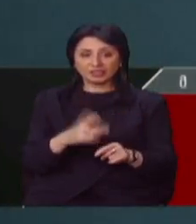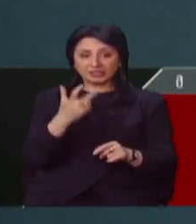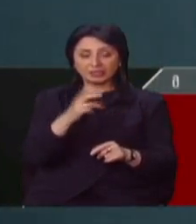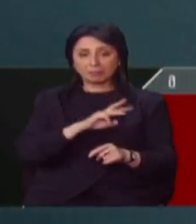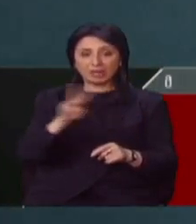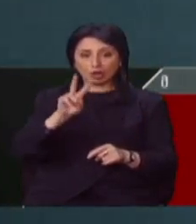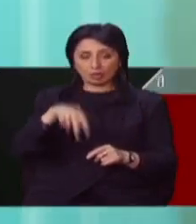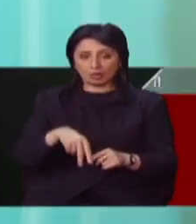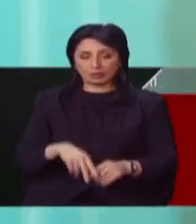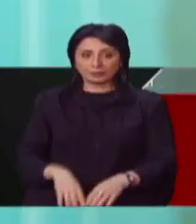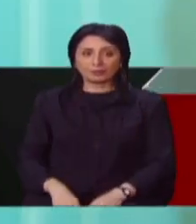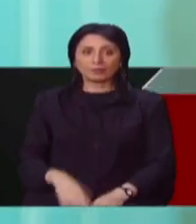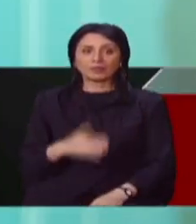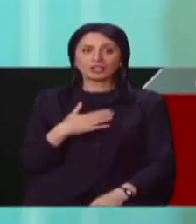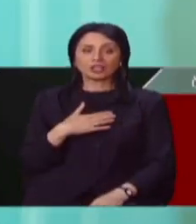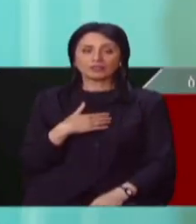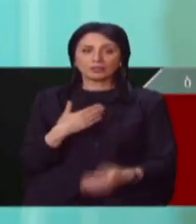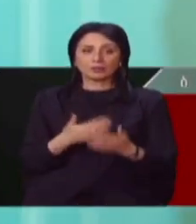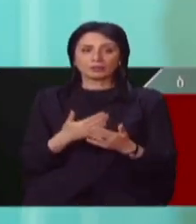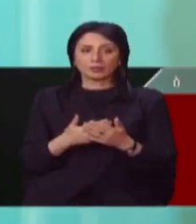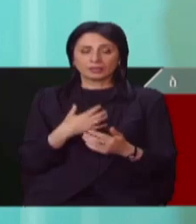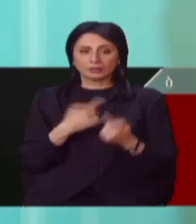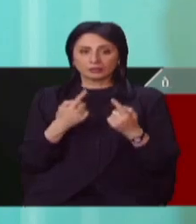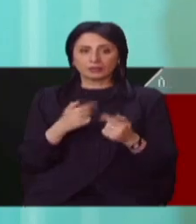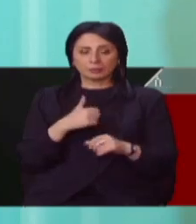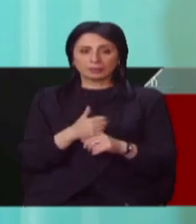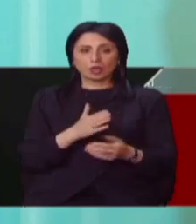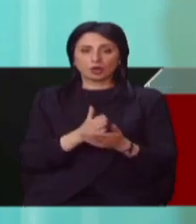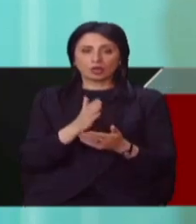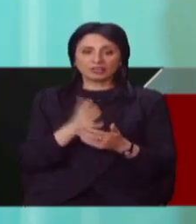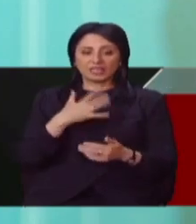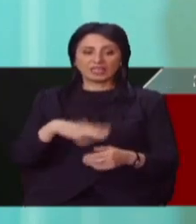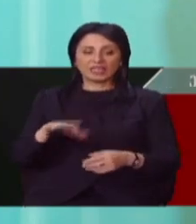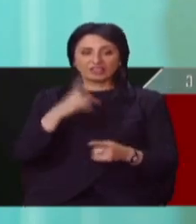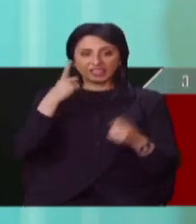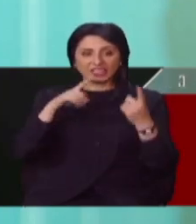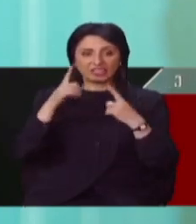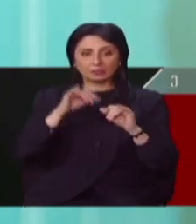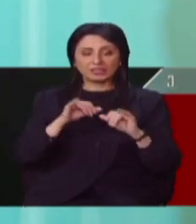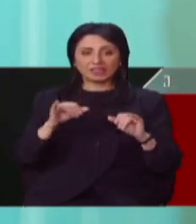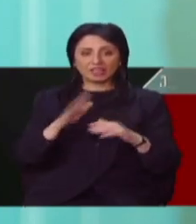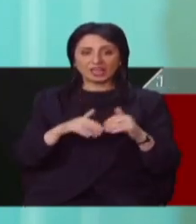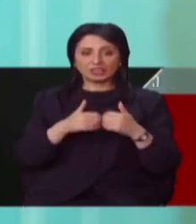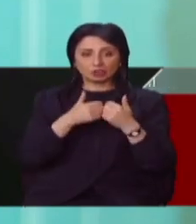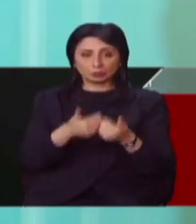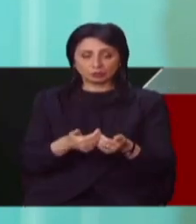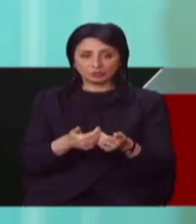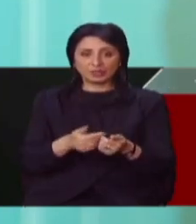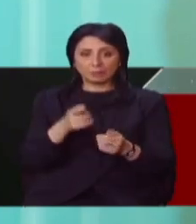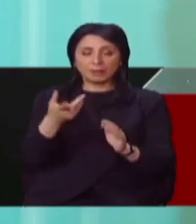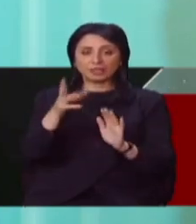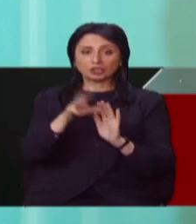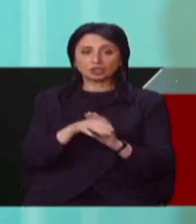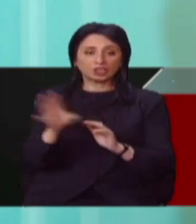300 მილიონ ლარს. ჩვენი ასე ვთქვათ, ძირითადი პრიორიტეტებია, რომ ქვეყანაში ინოვაციების განვითარება შეუწყოთ ხელი, მათ